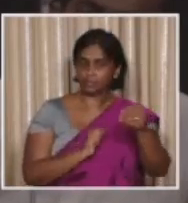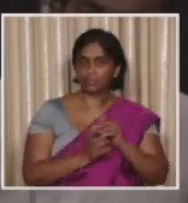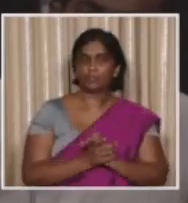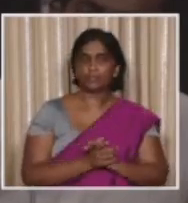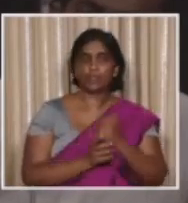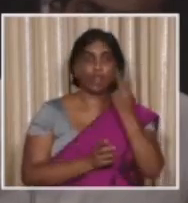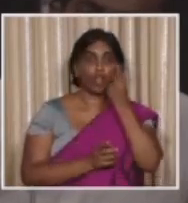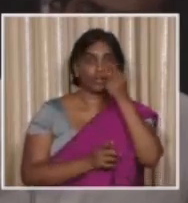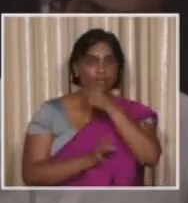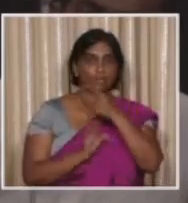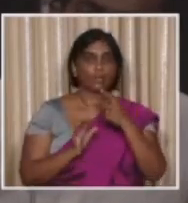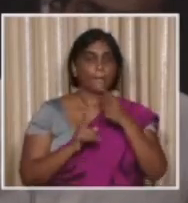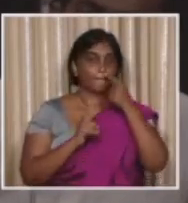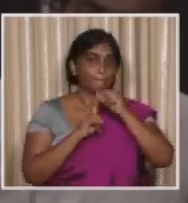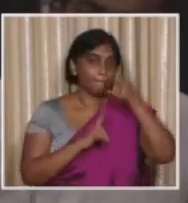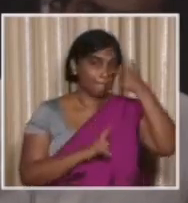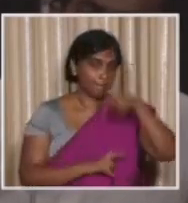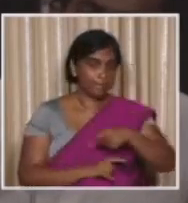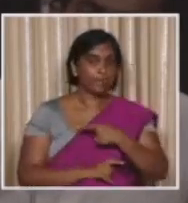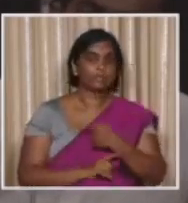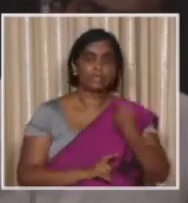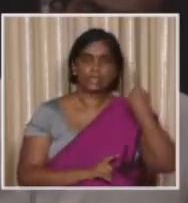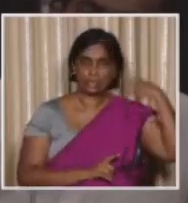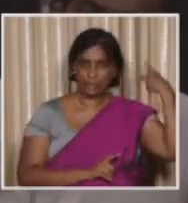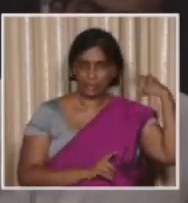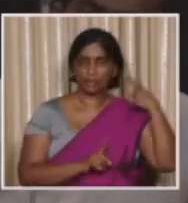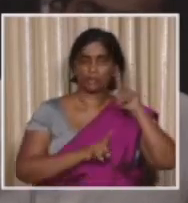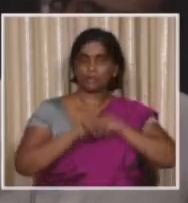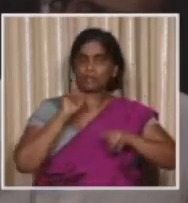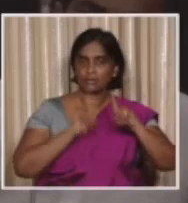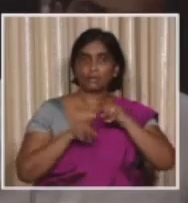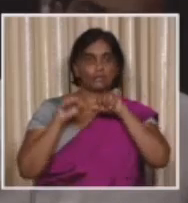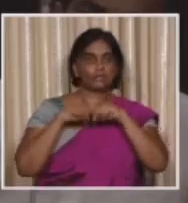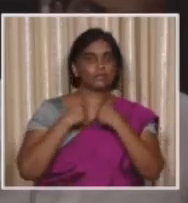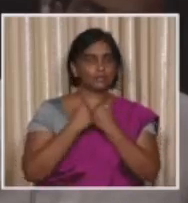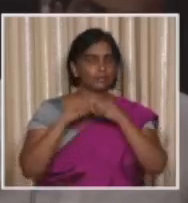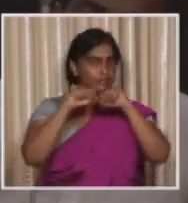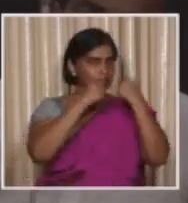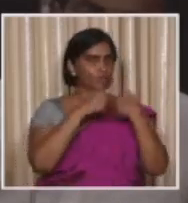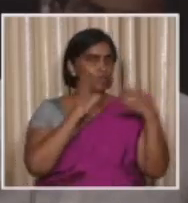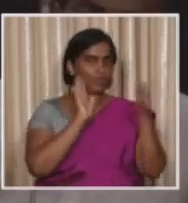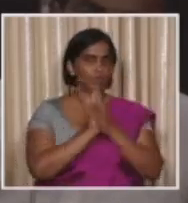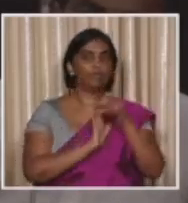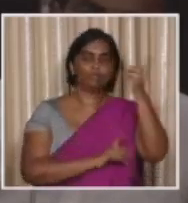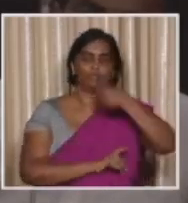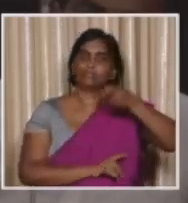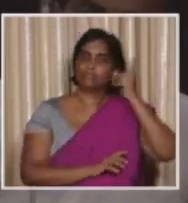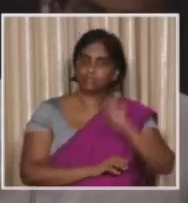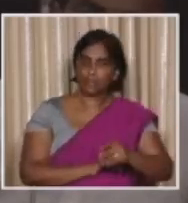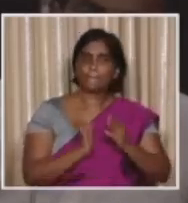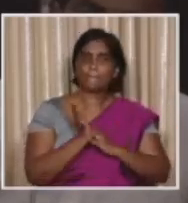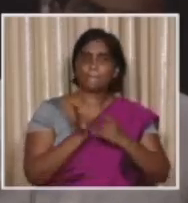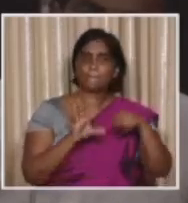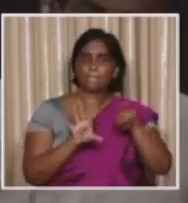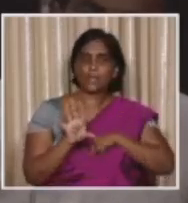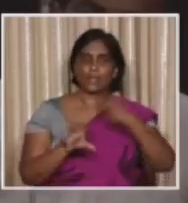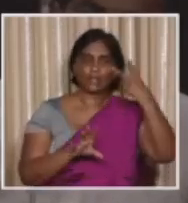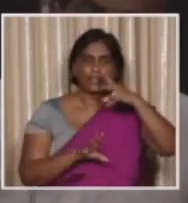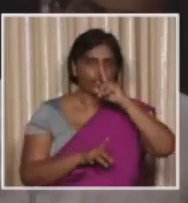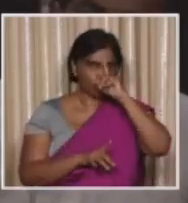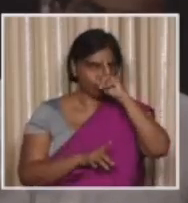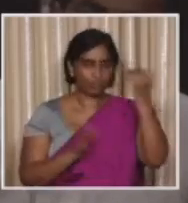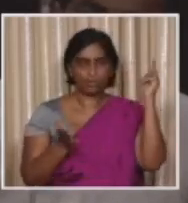ඕස්ට්‍රේලියා යුනයිටඩ් පෙට්‍රෝලියම් දැන් පෙරේද මම සාකච්ඡාවක් තිබ්බා ඒ සමාගම් එක්ක ඔවුන් එකඟ වෙලා ඉන්නේ මැයි මාසේ දෙවැනි සතිය